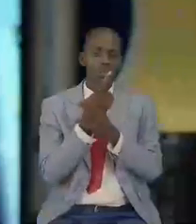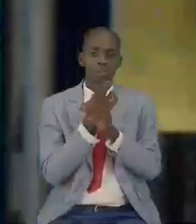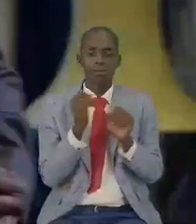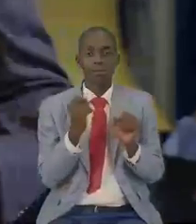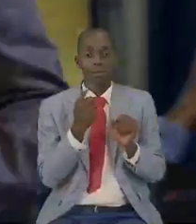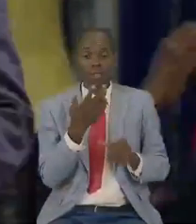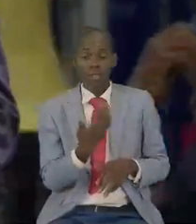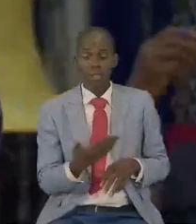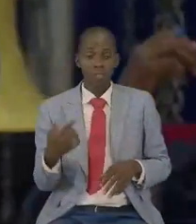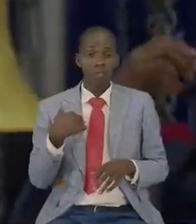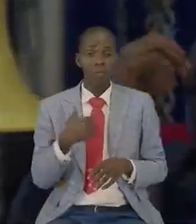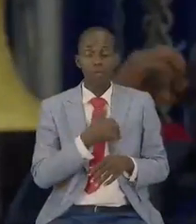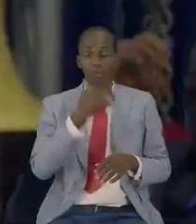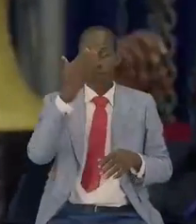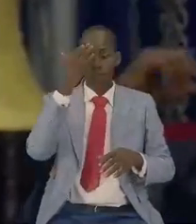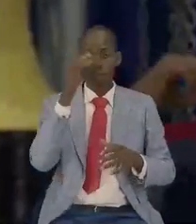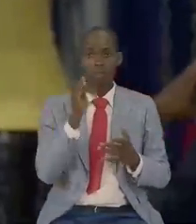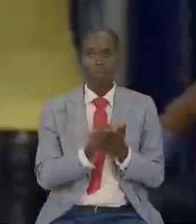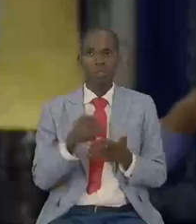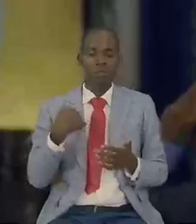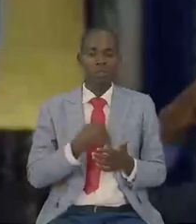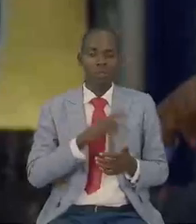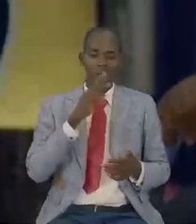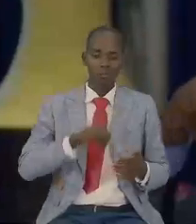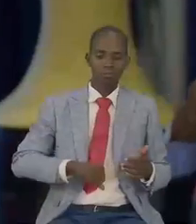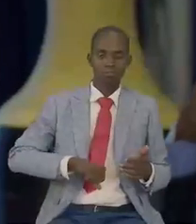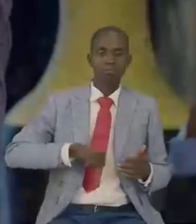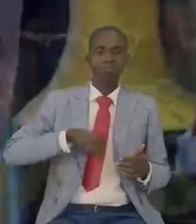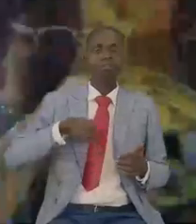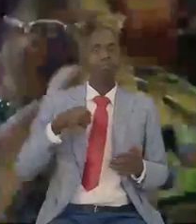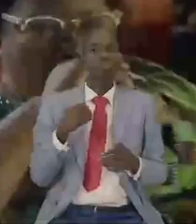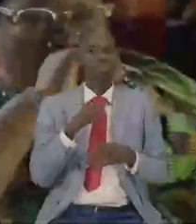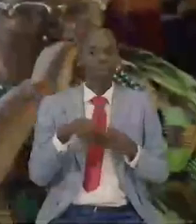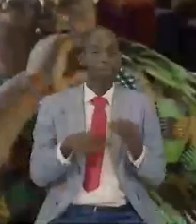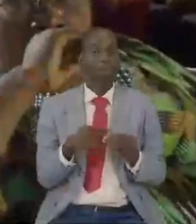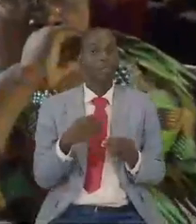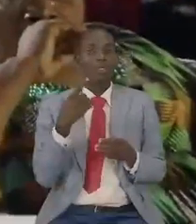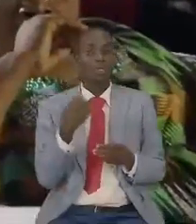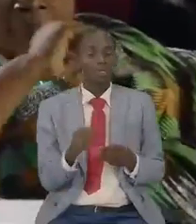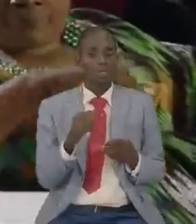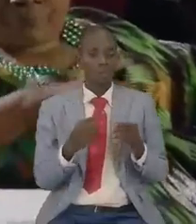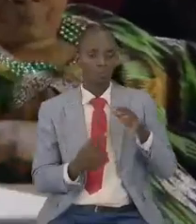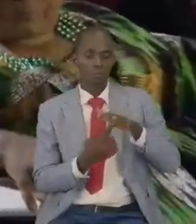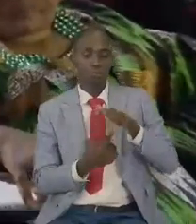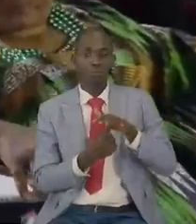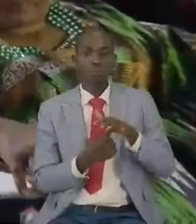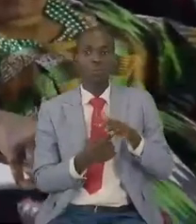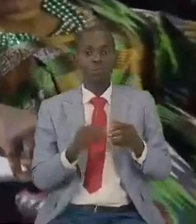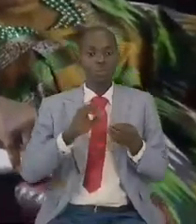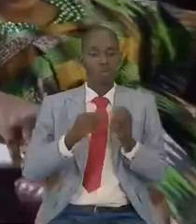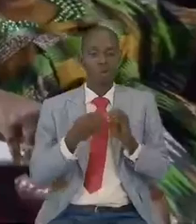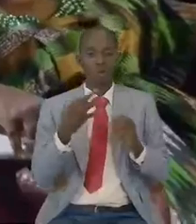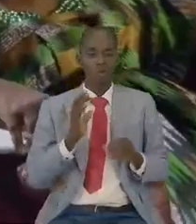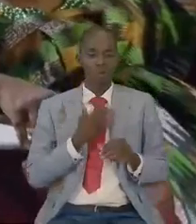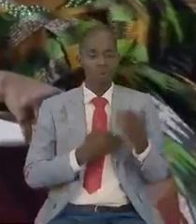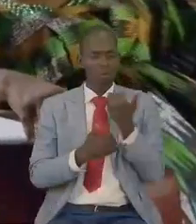nous connaissons, dont nous sommes fiers, je sais, je connais la population de notre pays. C'est